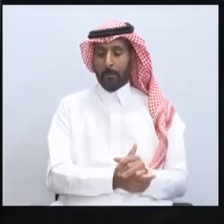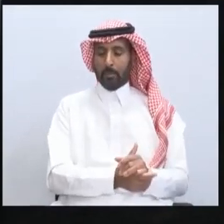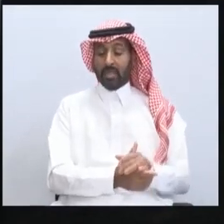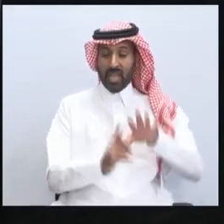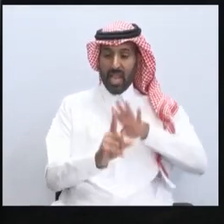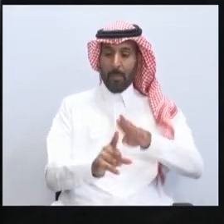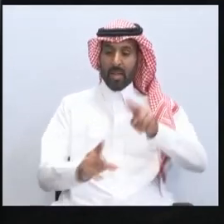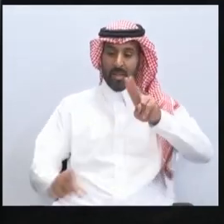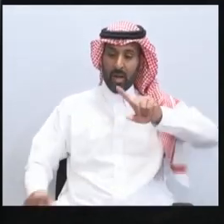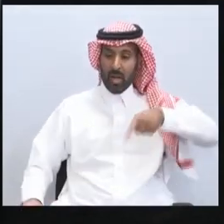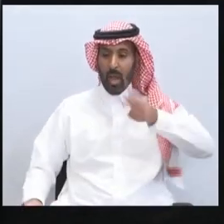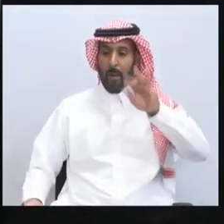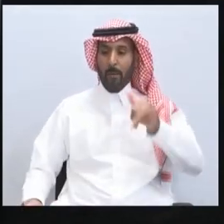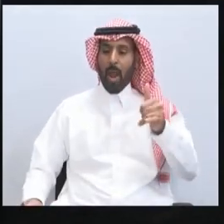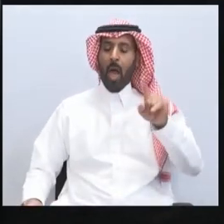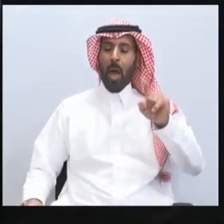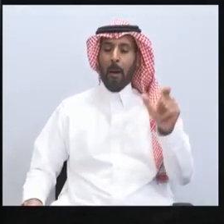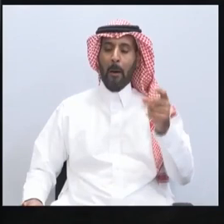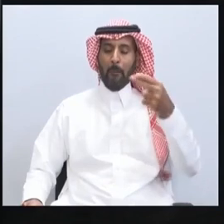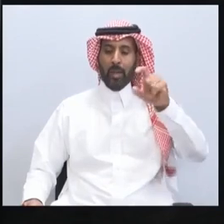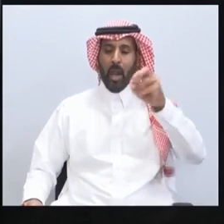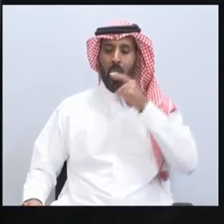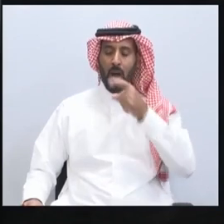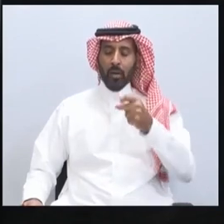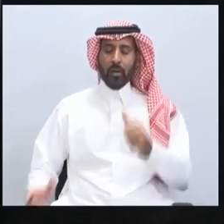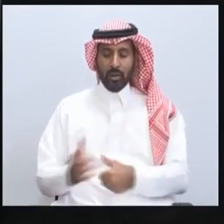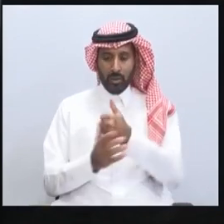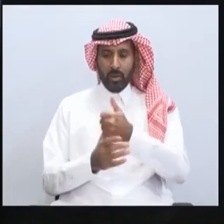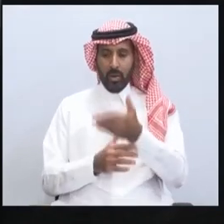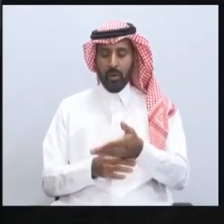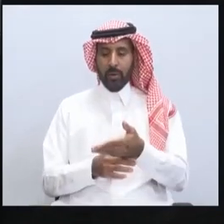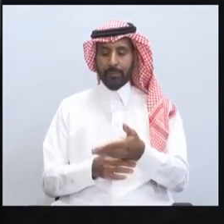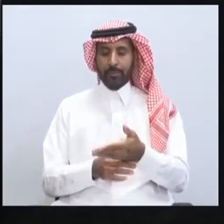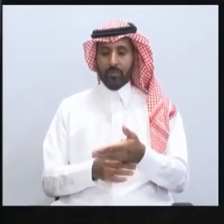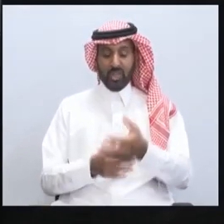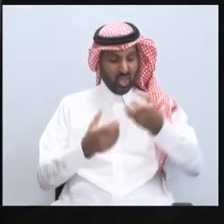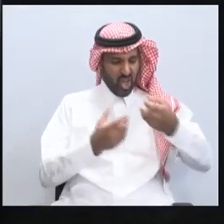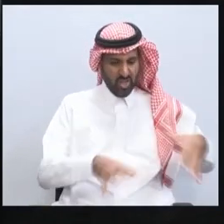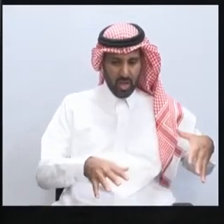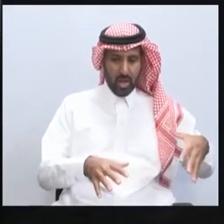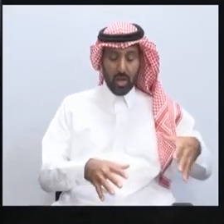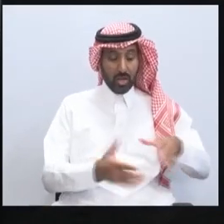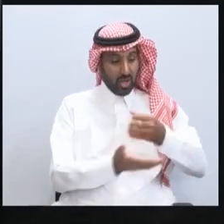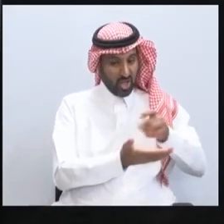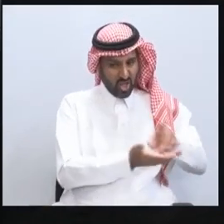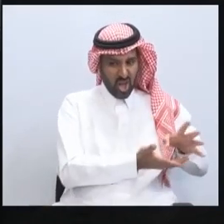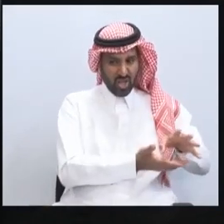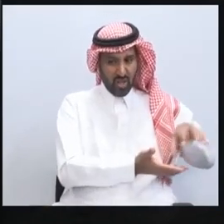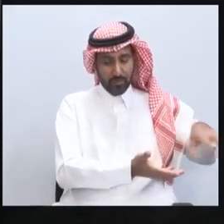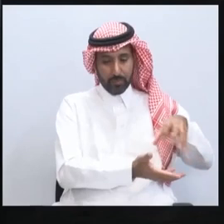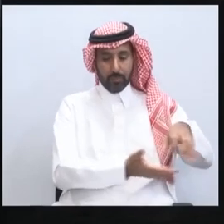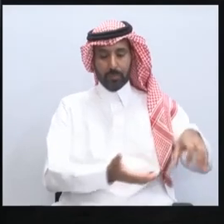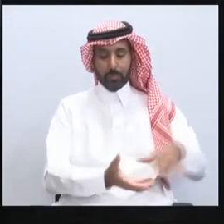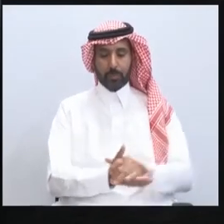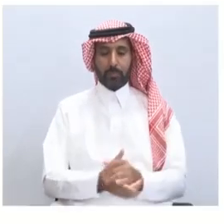تركي بن عبد الله استطاع وسوف نتعرف عليه ابنائي وبنات الطلاب استطاع ان يقضي وان يطرد هذه